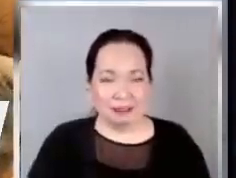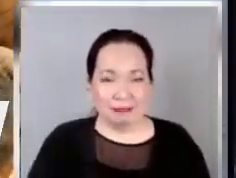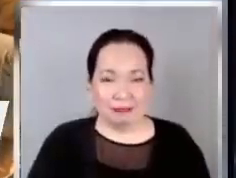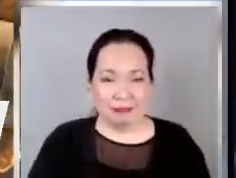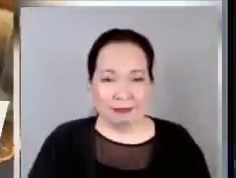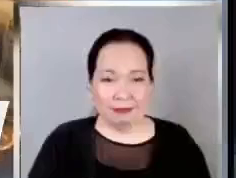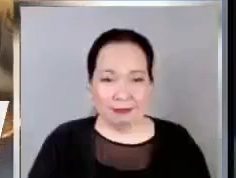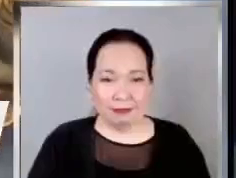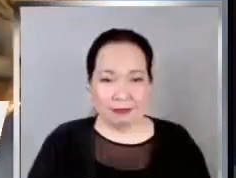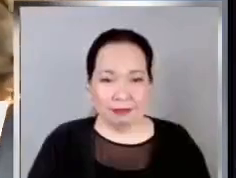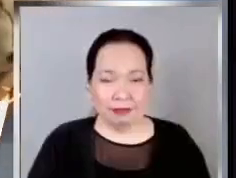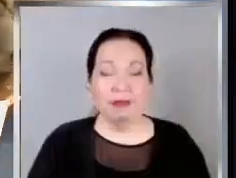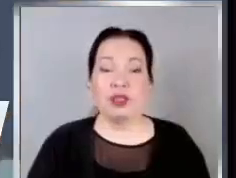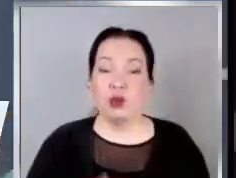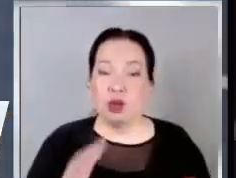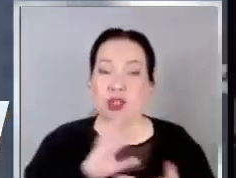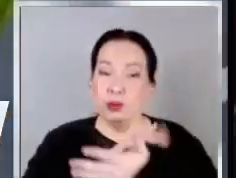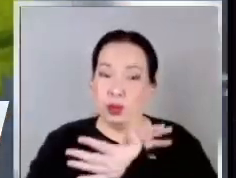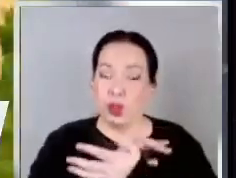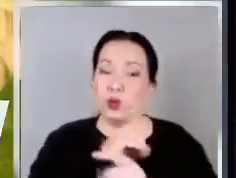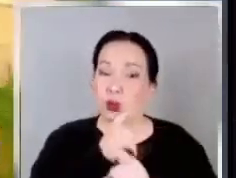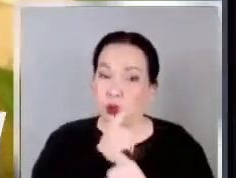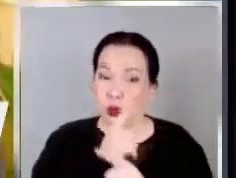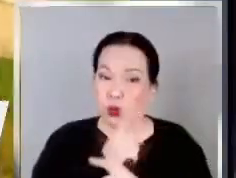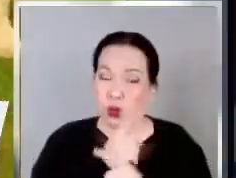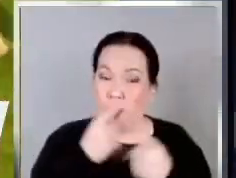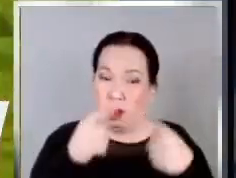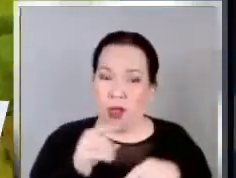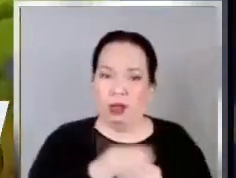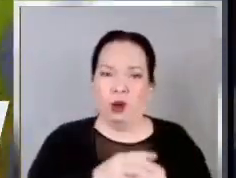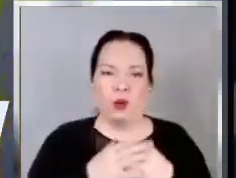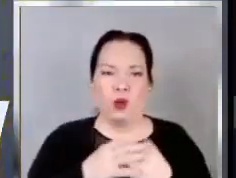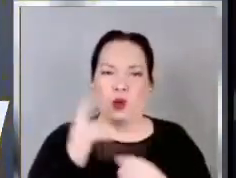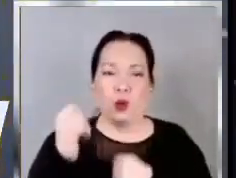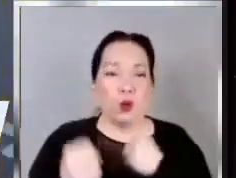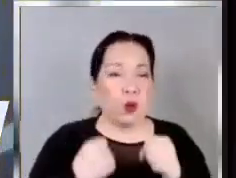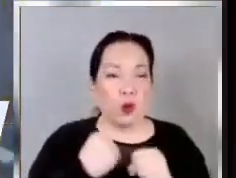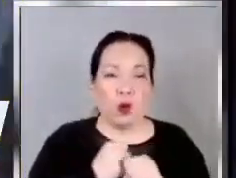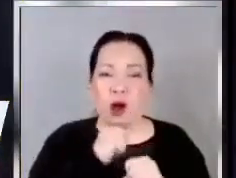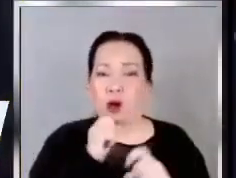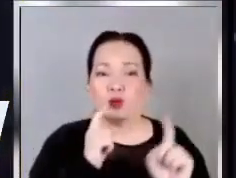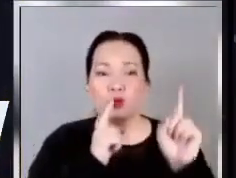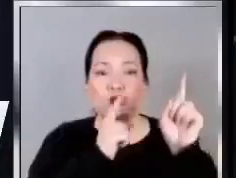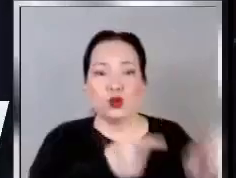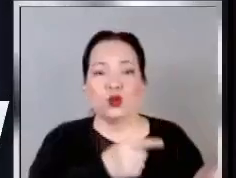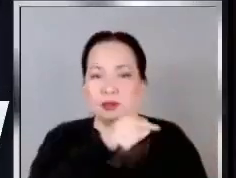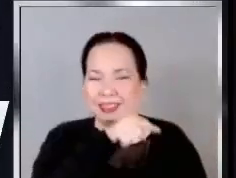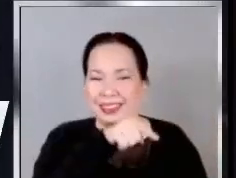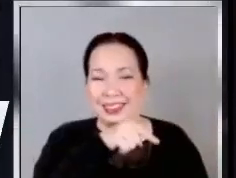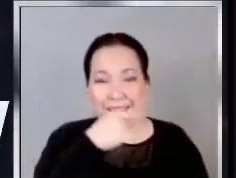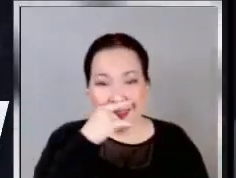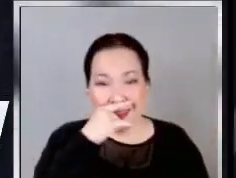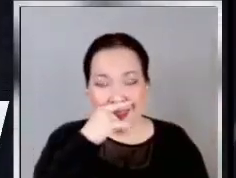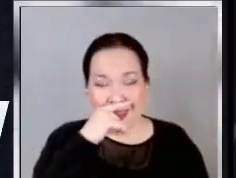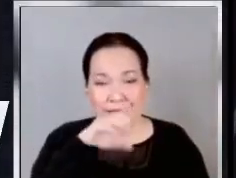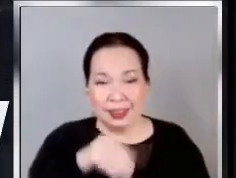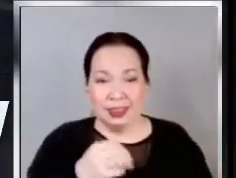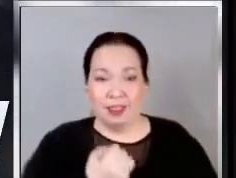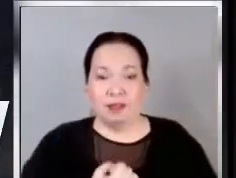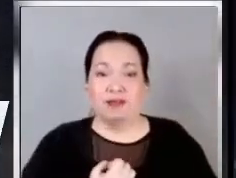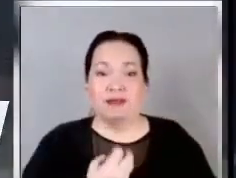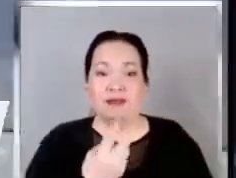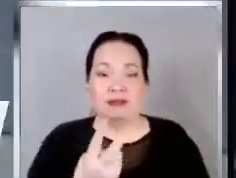Dahil sa pandemic restrictions, mahigit isang taong hindi nakapag-taping si Rafael para sa Voltes 5 Legacy.